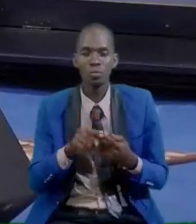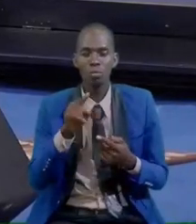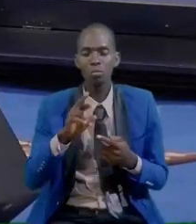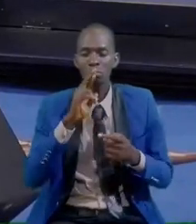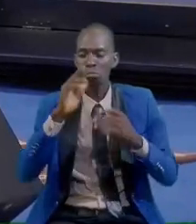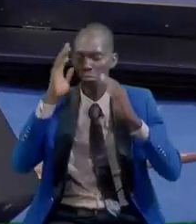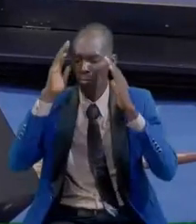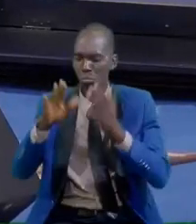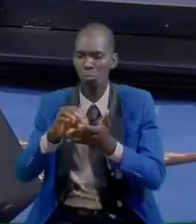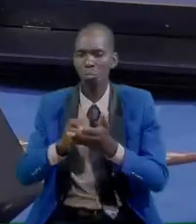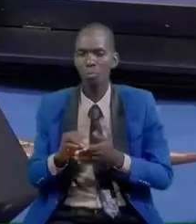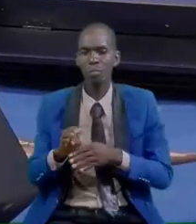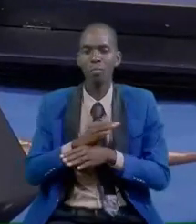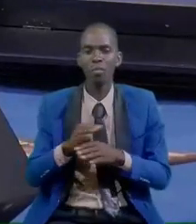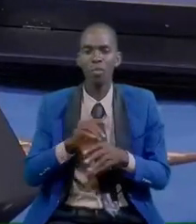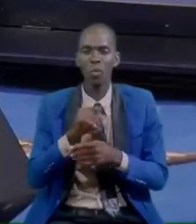Quand il s'occupait de leurs affaires